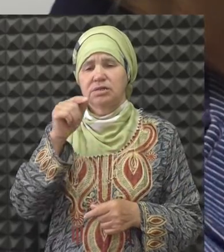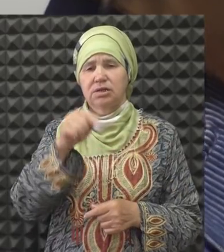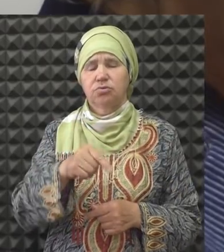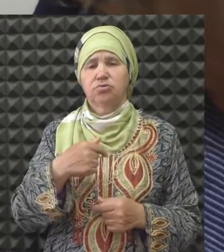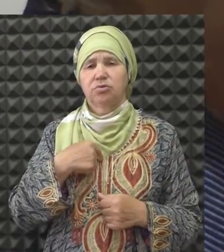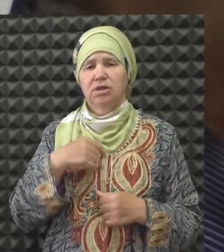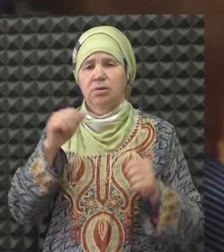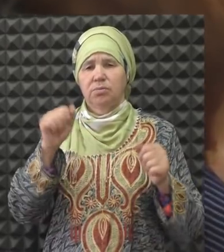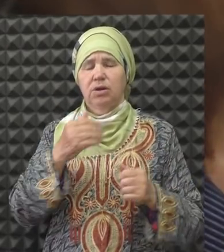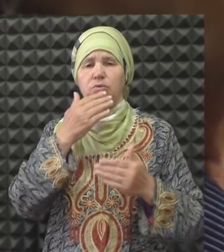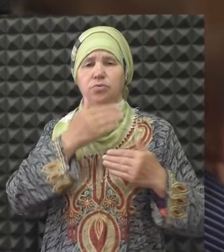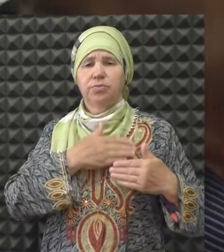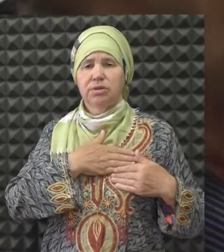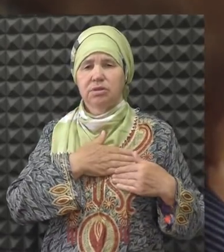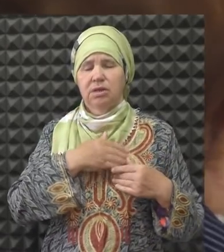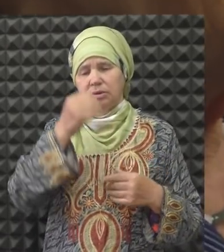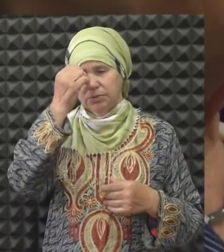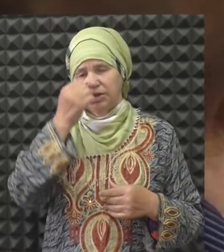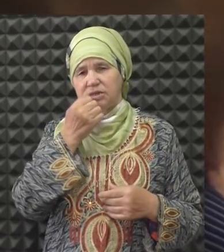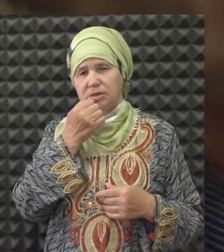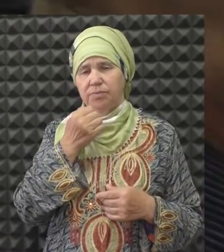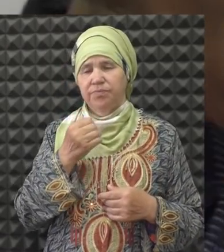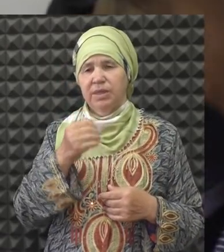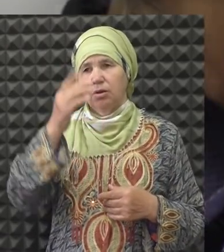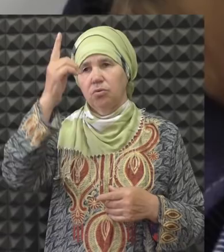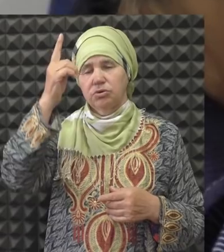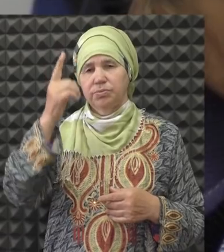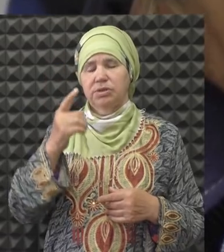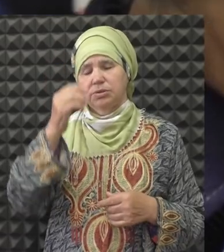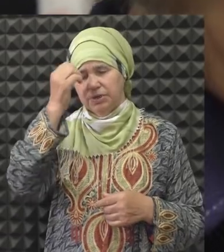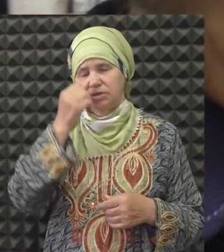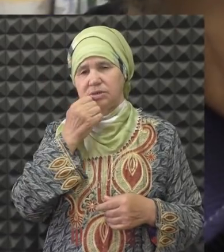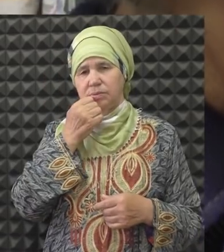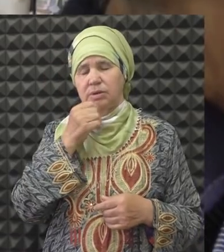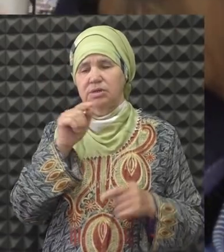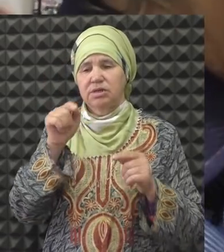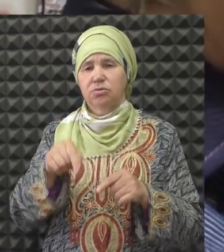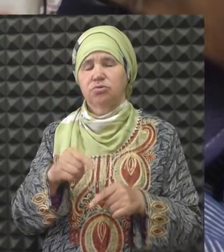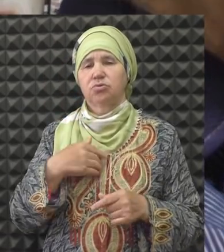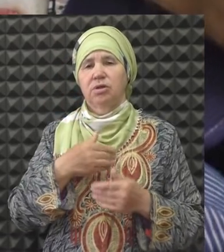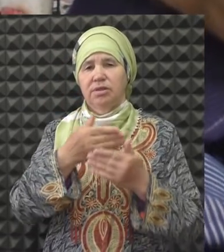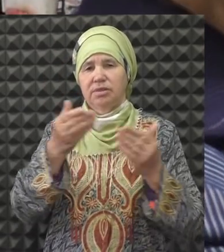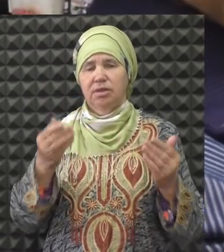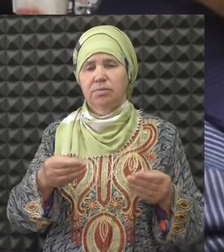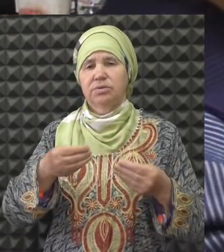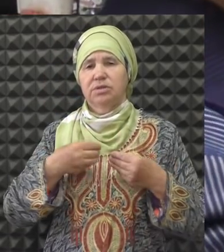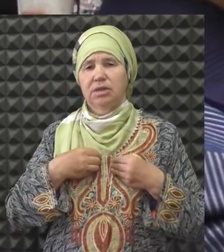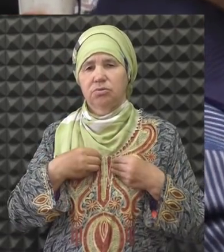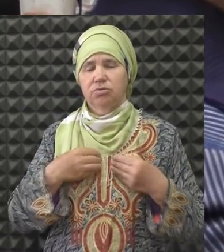влюбленность, за то, что я могу любить. Спасибо, Господи, спасибо за то, что